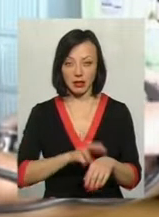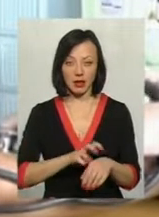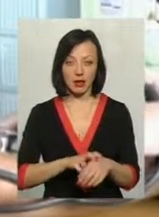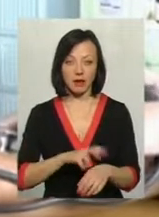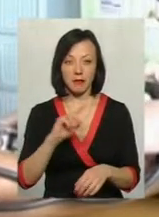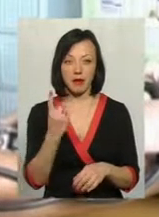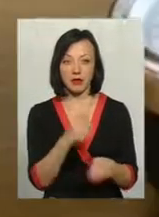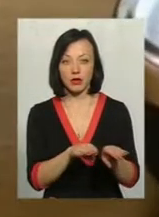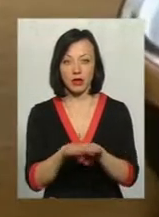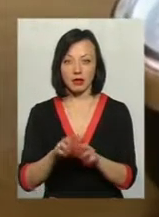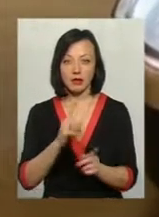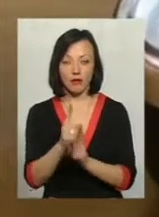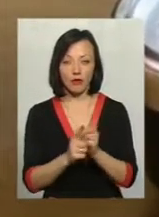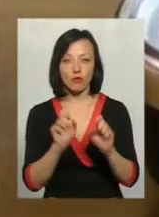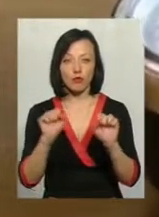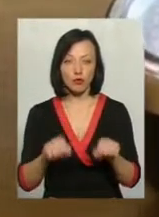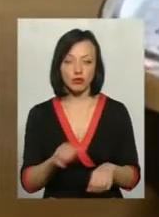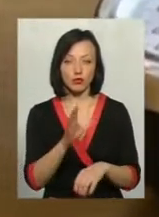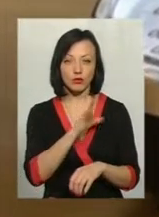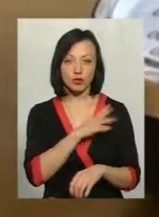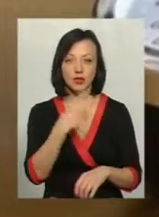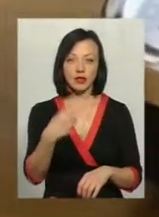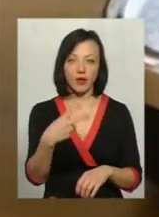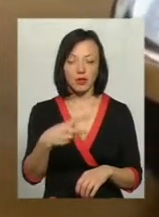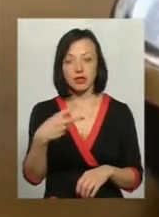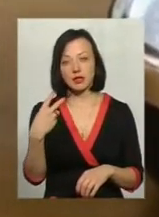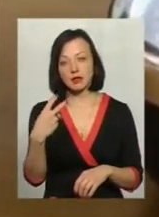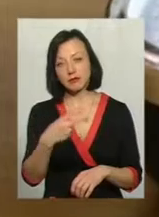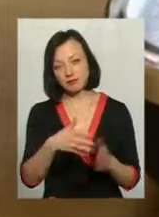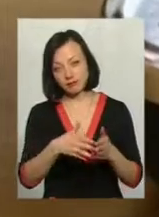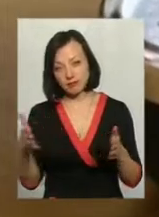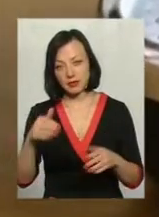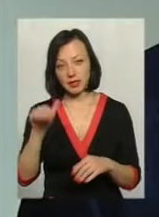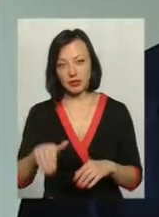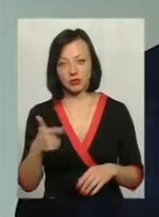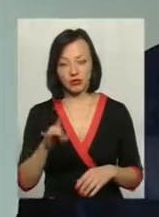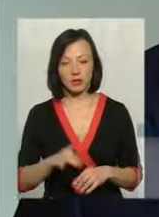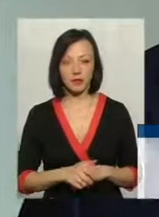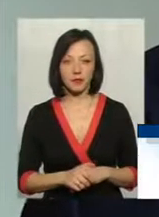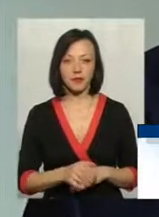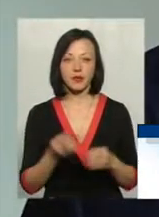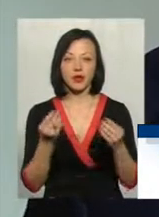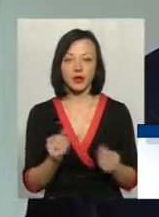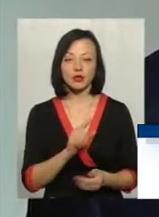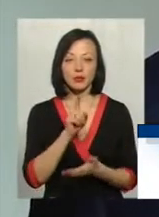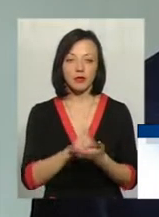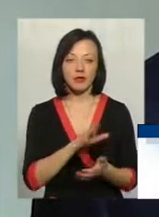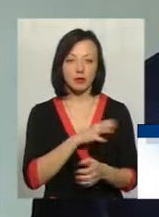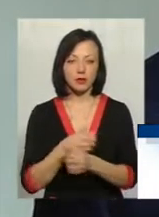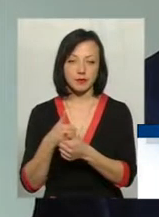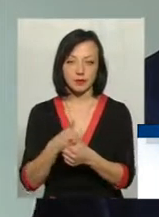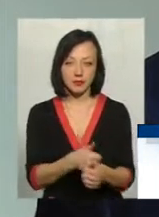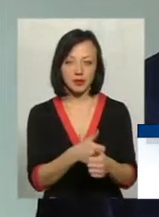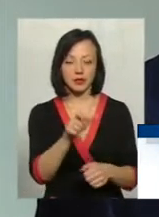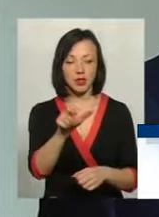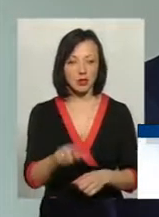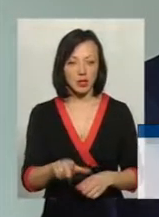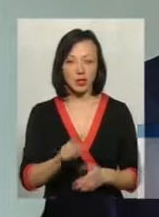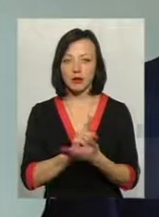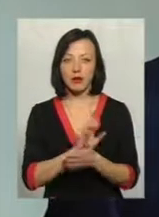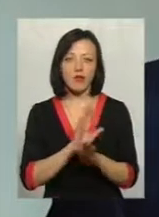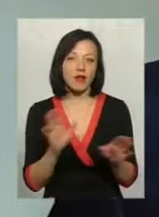первинної ланки після реформи можуть сягнути 20, а то й більше тисяч гривень. Гроші повинні ходити за пацієнтом. Вони не